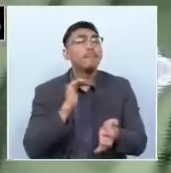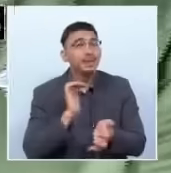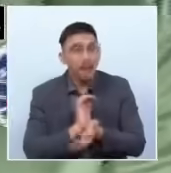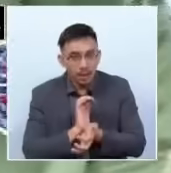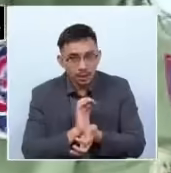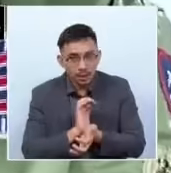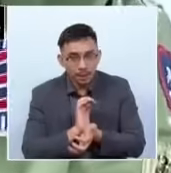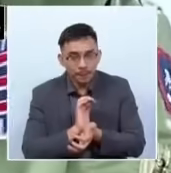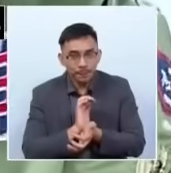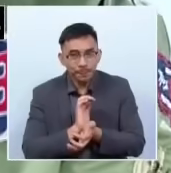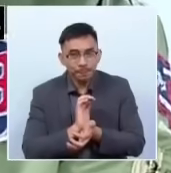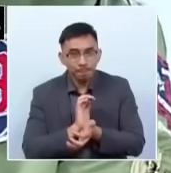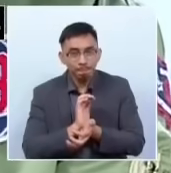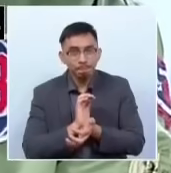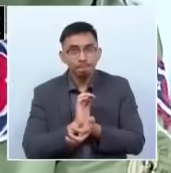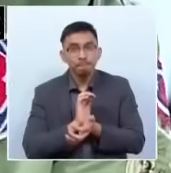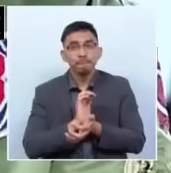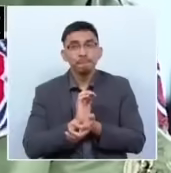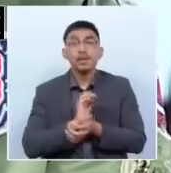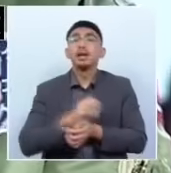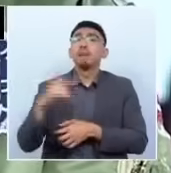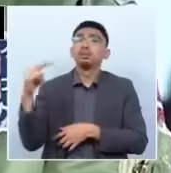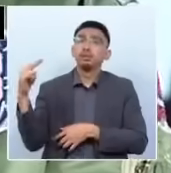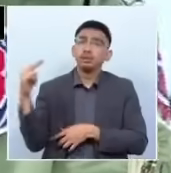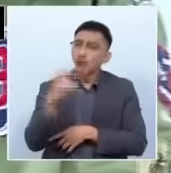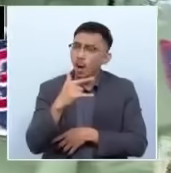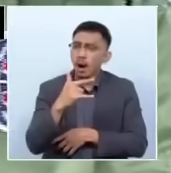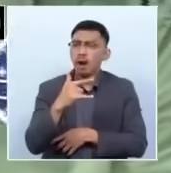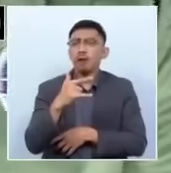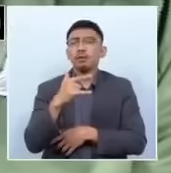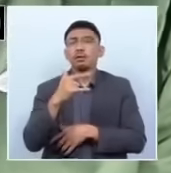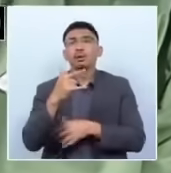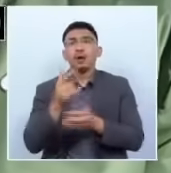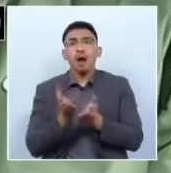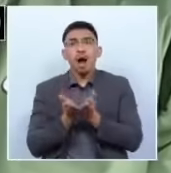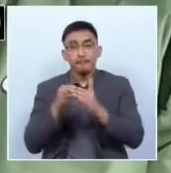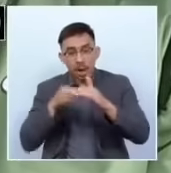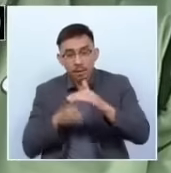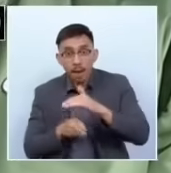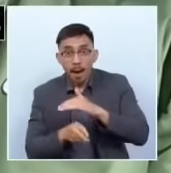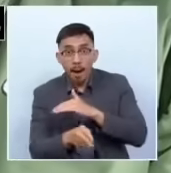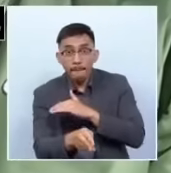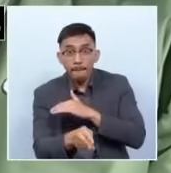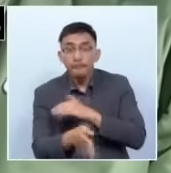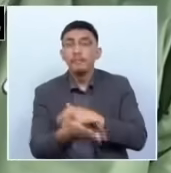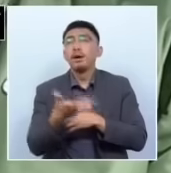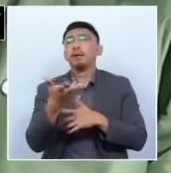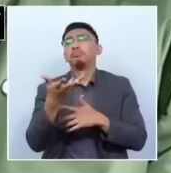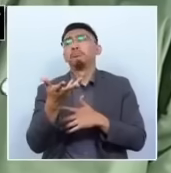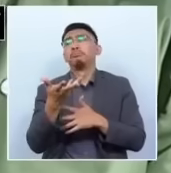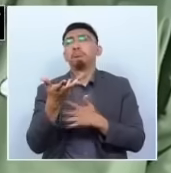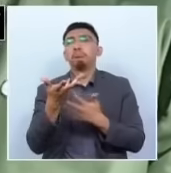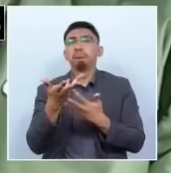seluruh pesawat terbang kapal selem Cruiser Destroyer